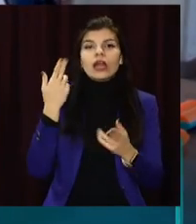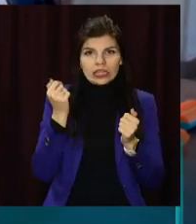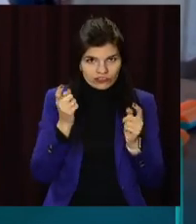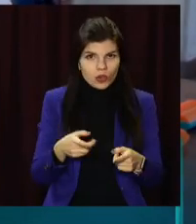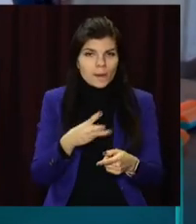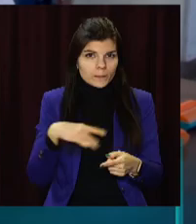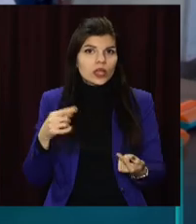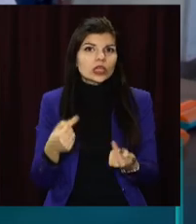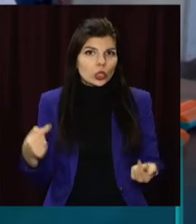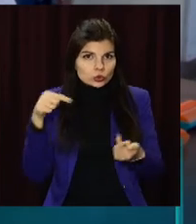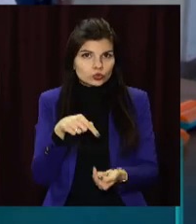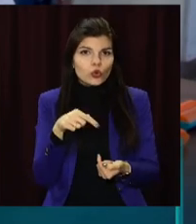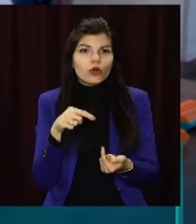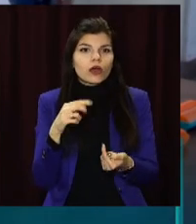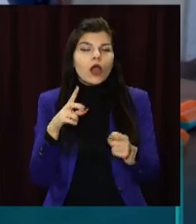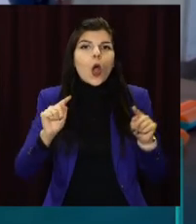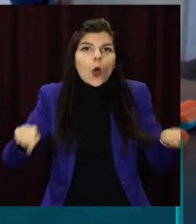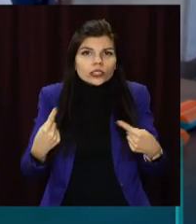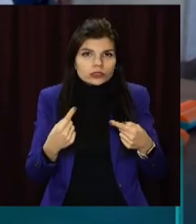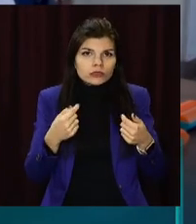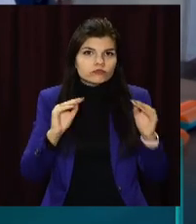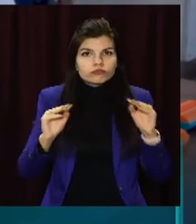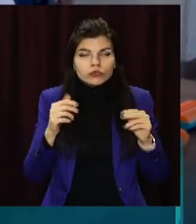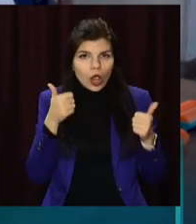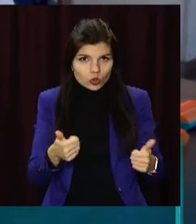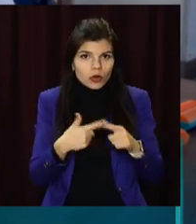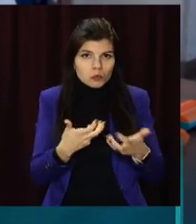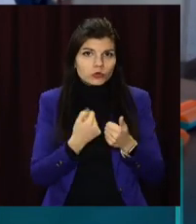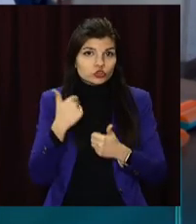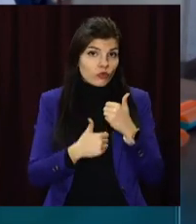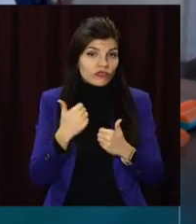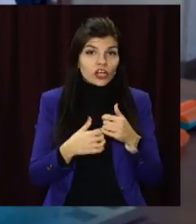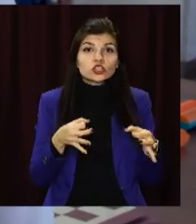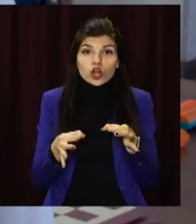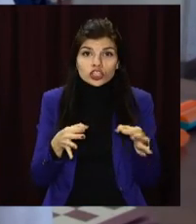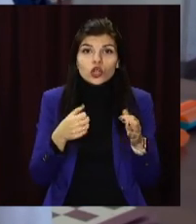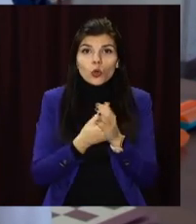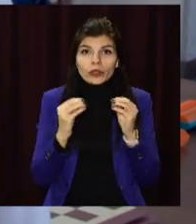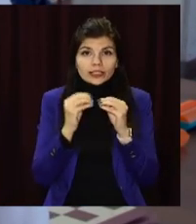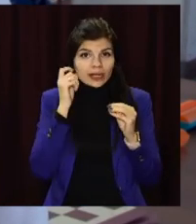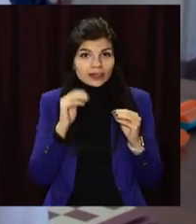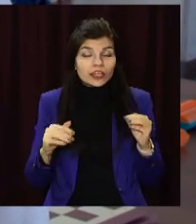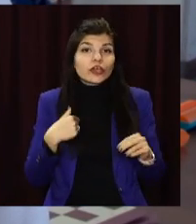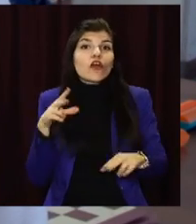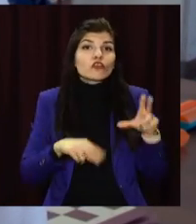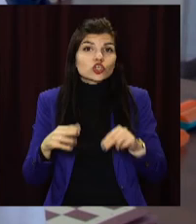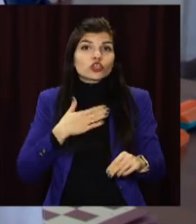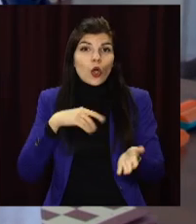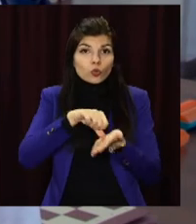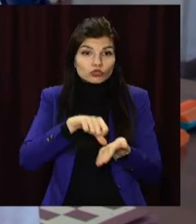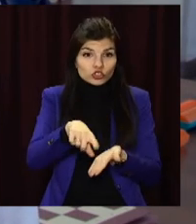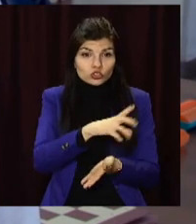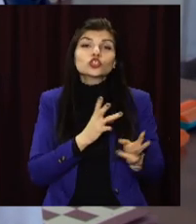достойні і на організаційному високому рівні приймаємо такі змагання. Я бажаю нашим